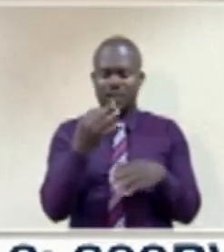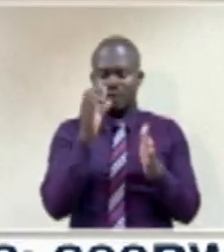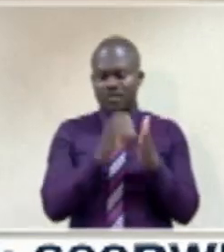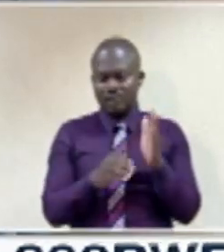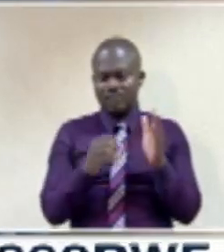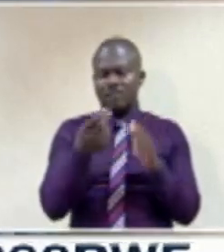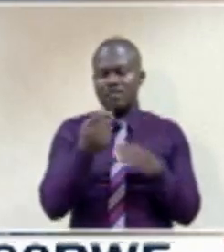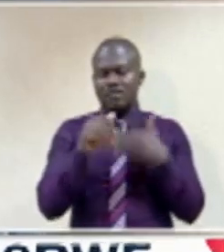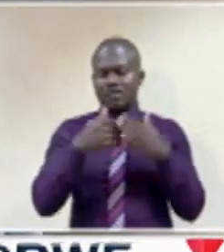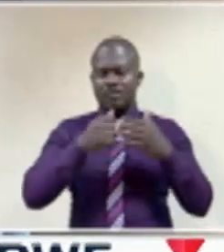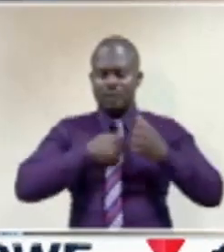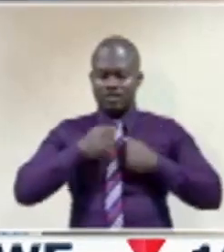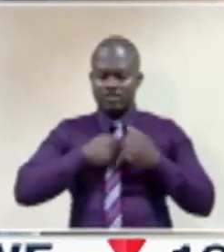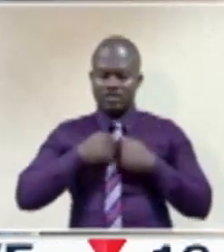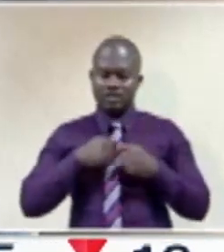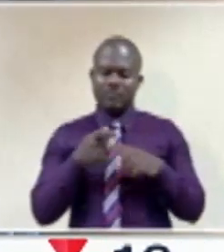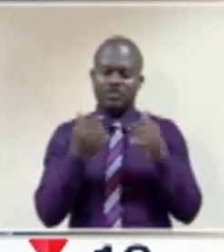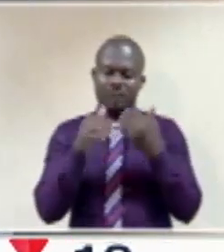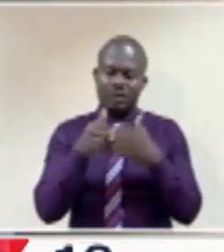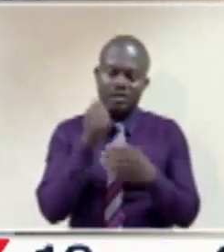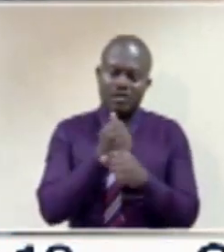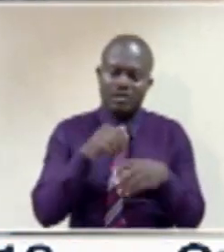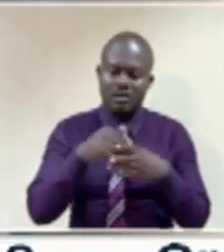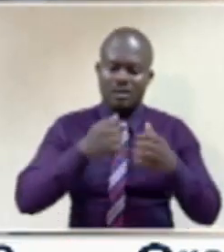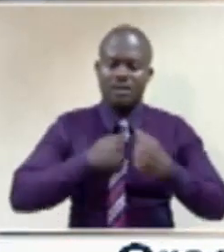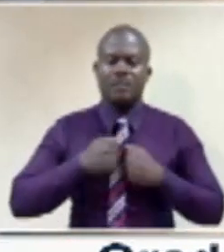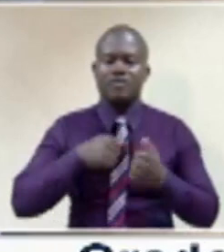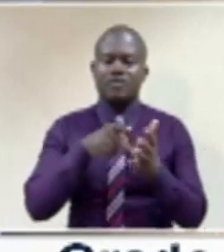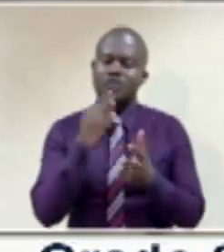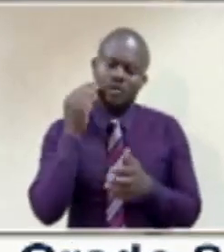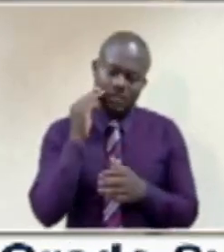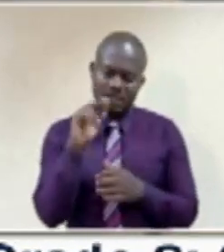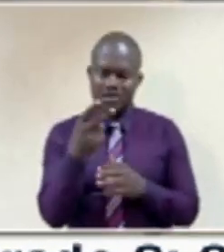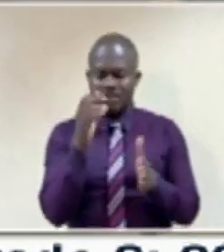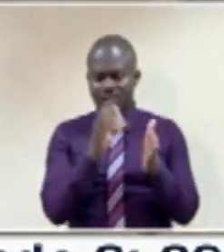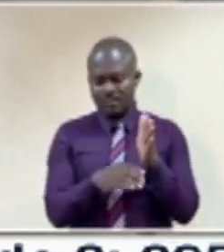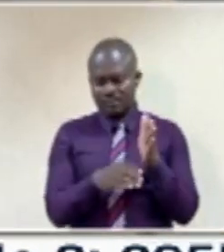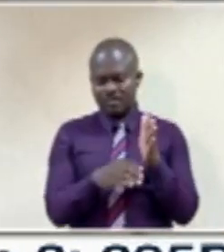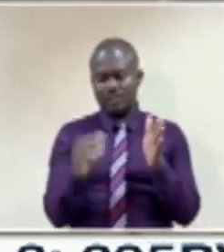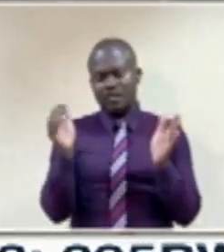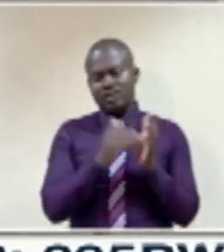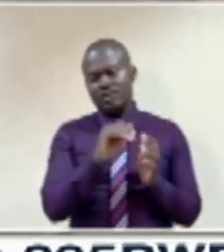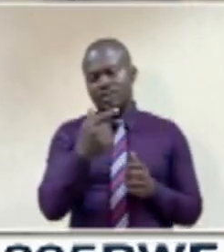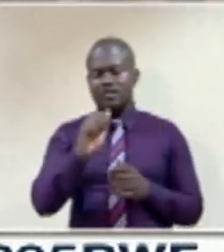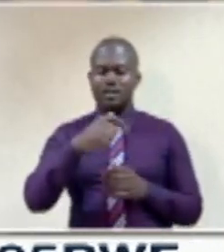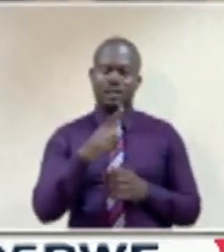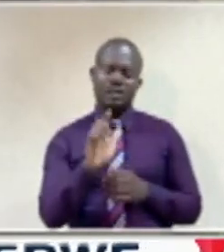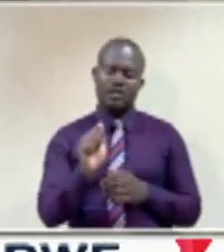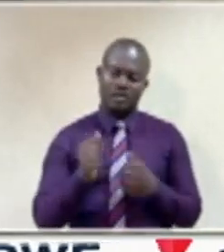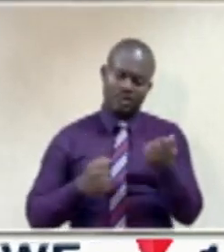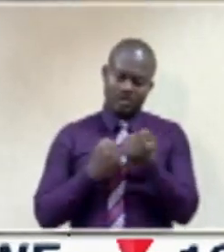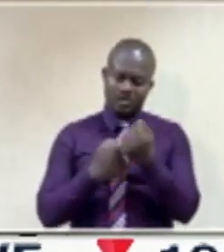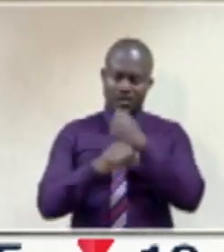3.5 million z'amafaranga y'u Rwanda, none zakorewe mu Rwanda zigura 2.5 million. Ikindi Agra yateye inkunga